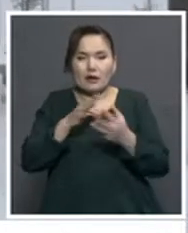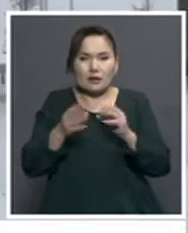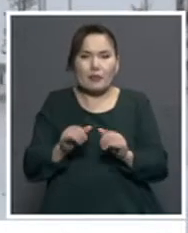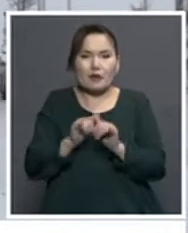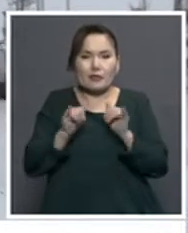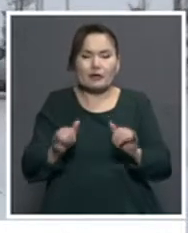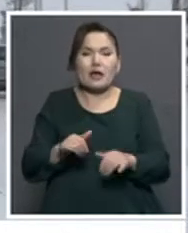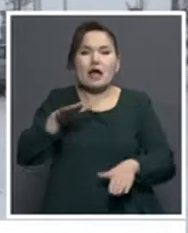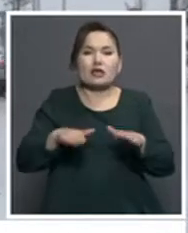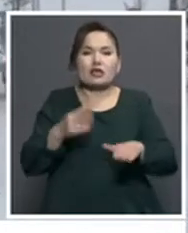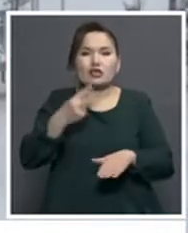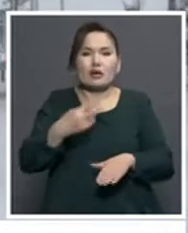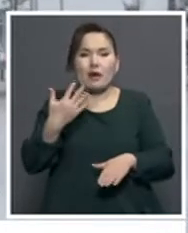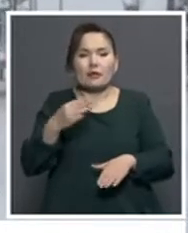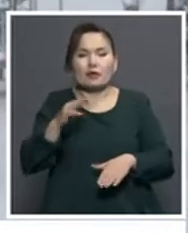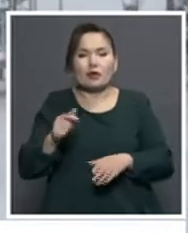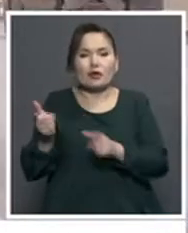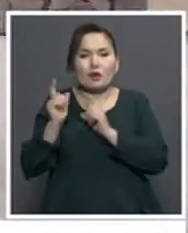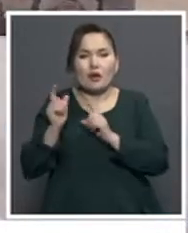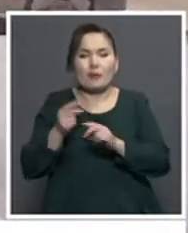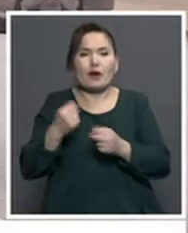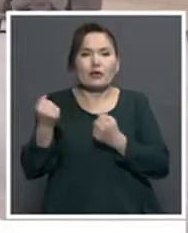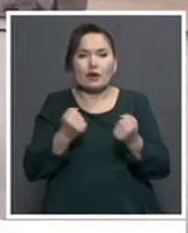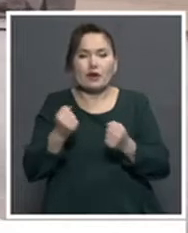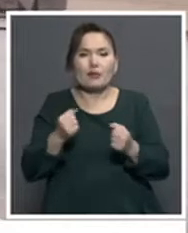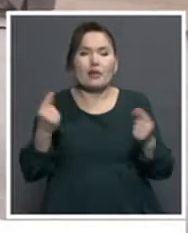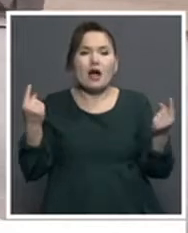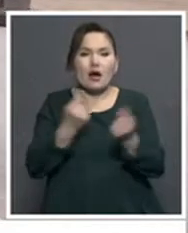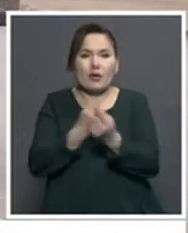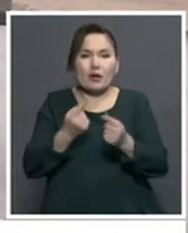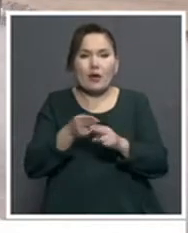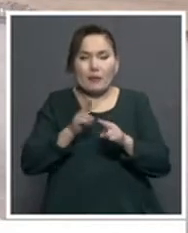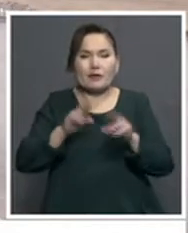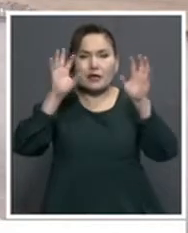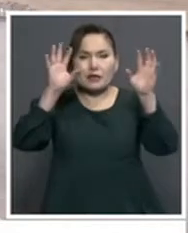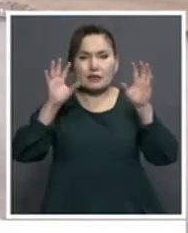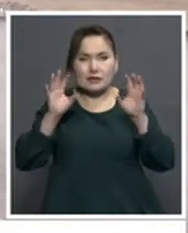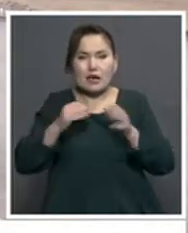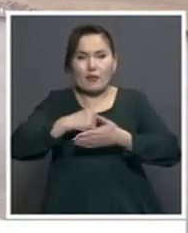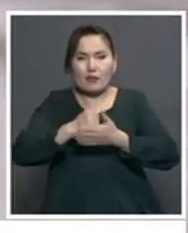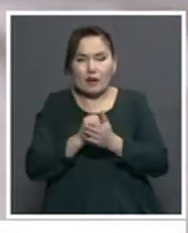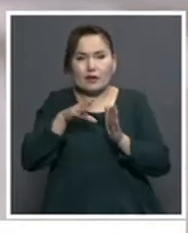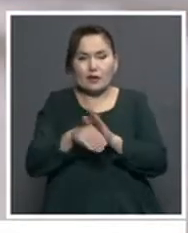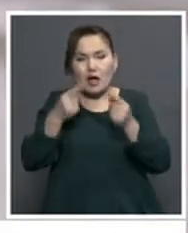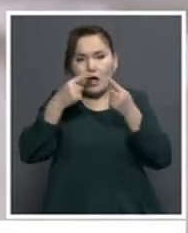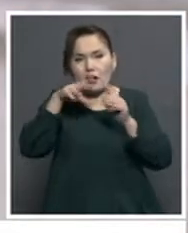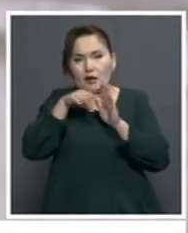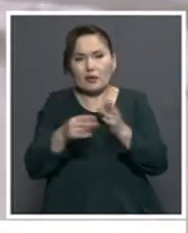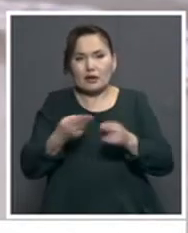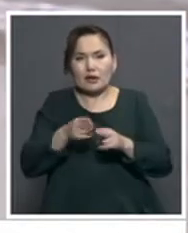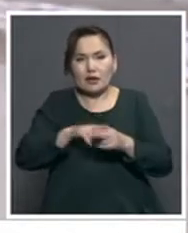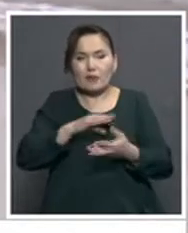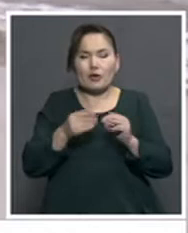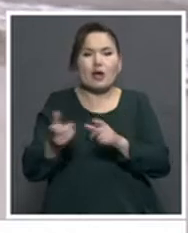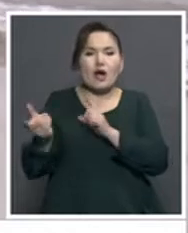санын арттырып, салмағы 25 тоннадан асатын жүк көліктерін заң шеңберінде технологиялық транспорттар санатына жатқызу қажет. Сонымен қатар,